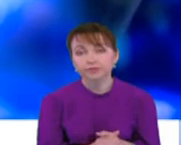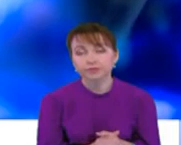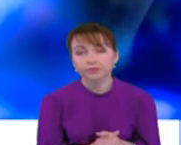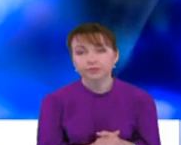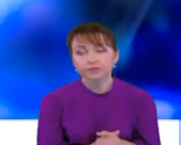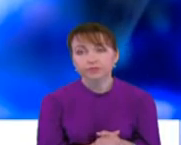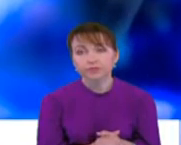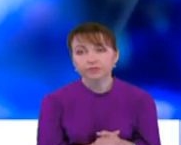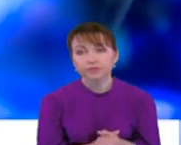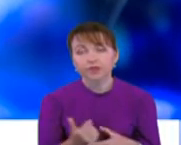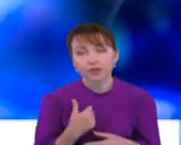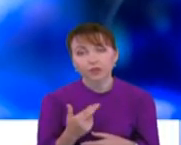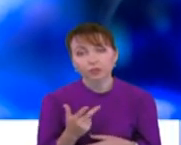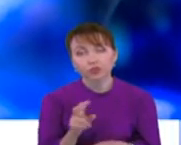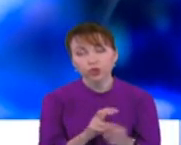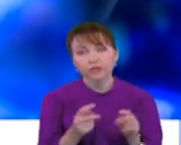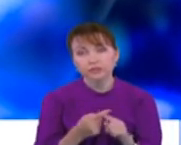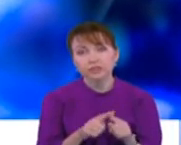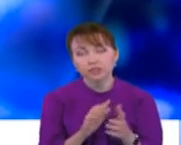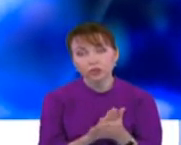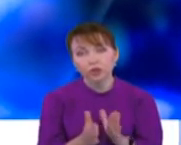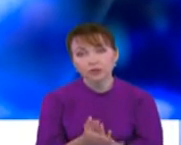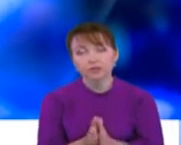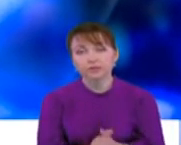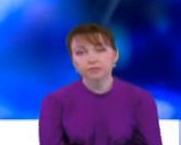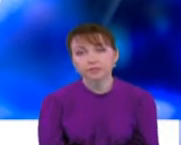би в цій ситуації